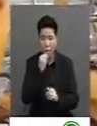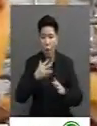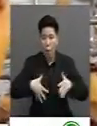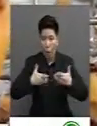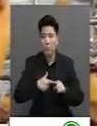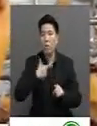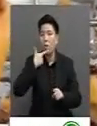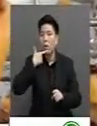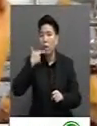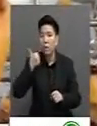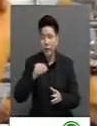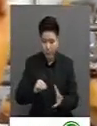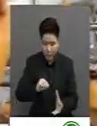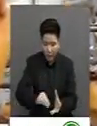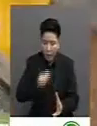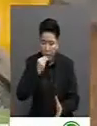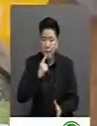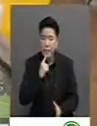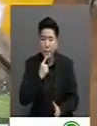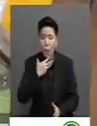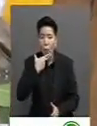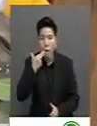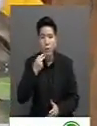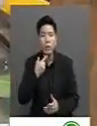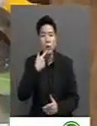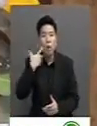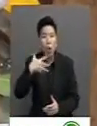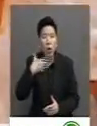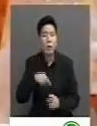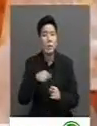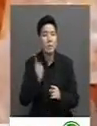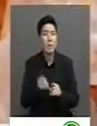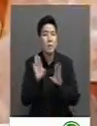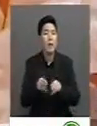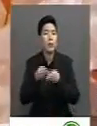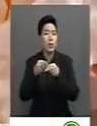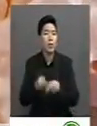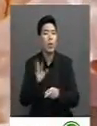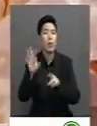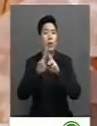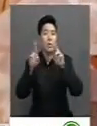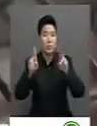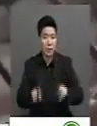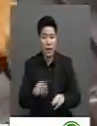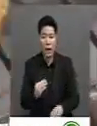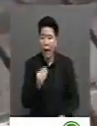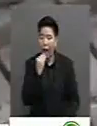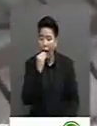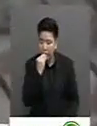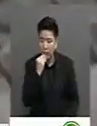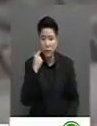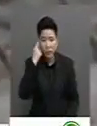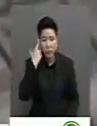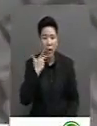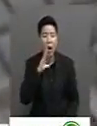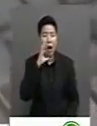อุ่นๆร้อนๆกับน้ำจิ้มรสเปรี้ยวๆหวานๆเผ็ดๆซึ่งเป็นสูตรเฉพาะอีกเช่นกันเมื่อกัดเข้าไปจะสั